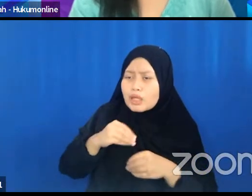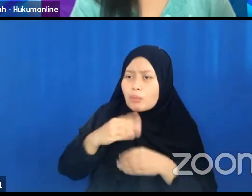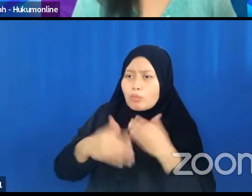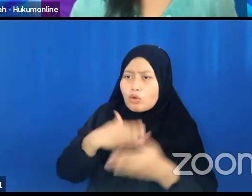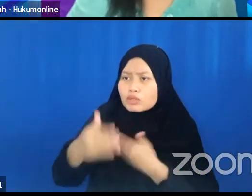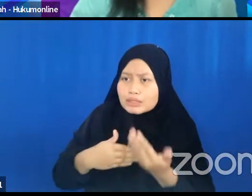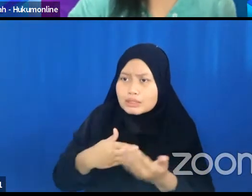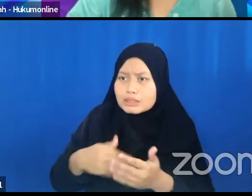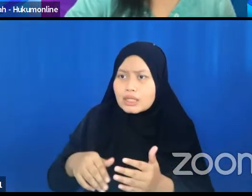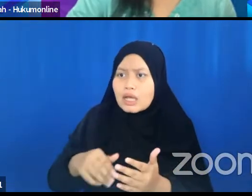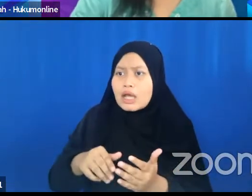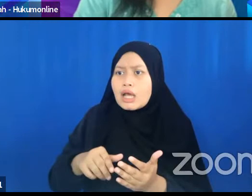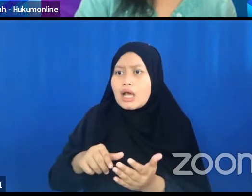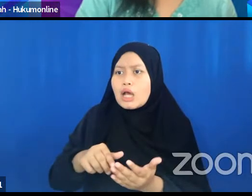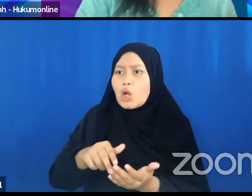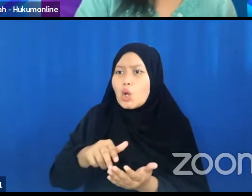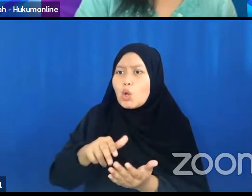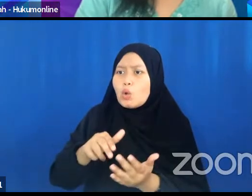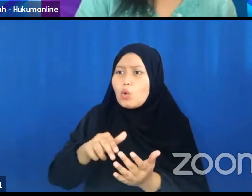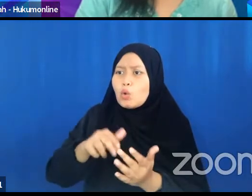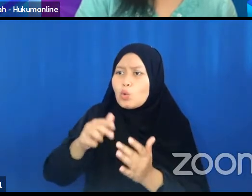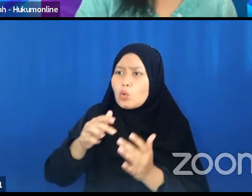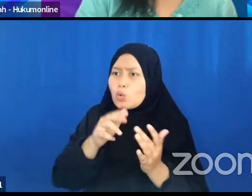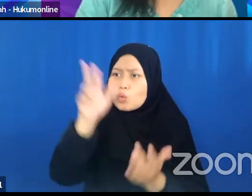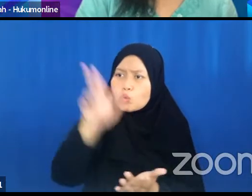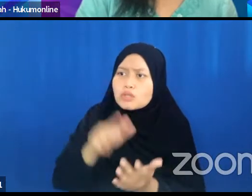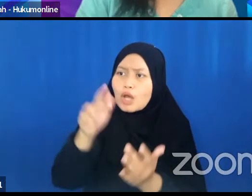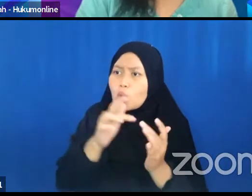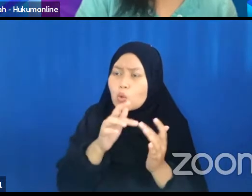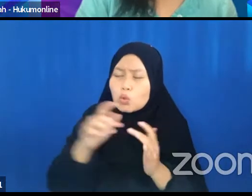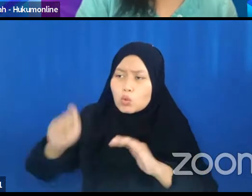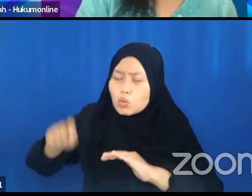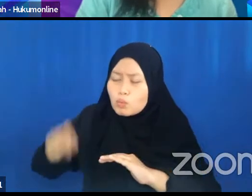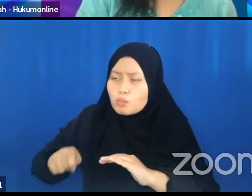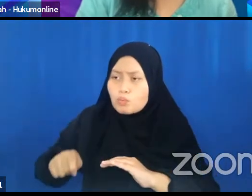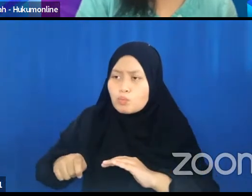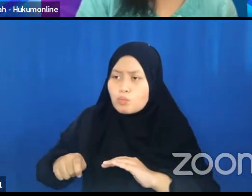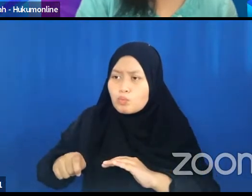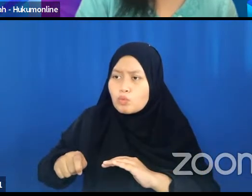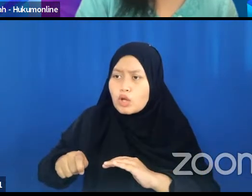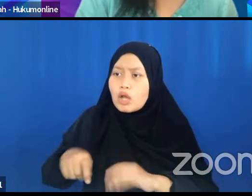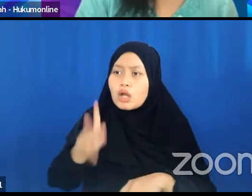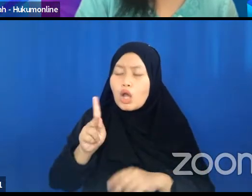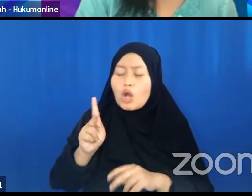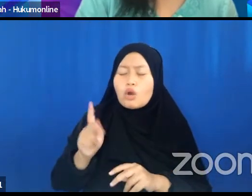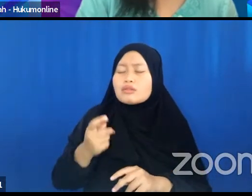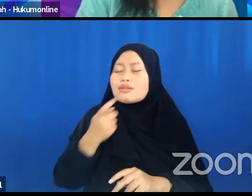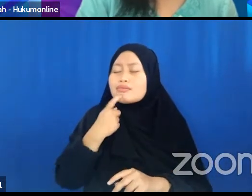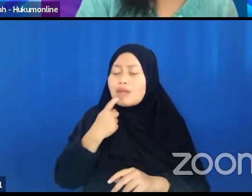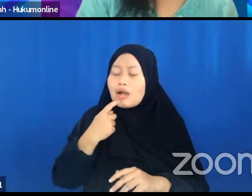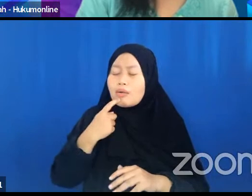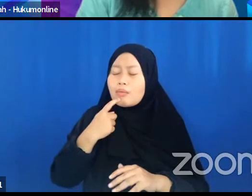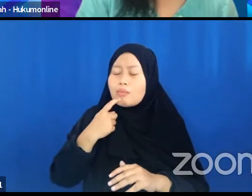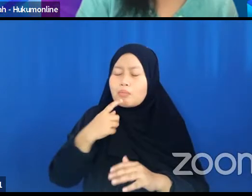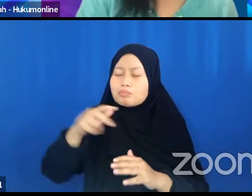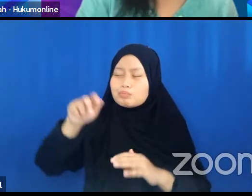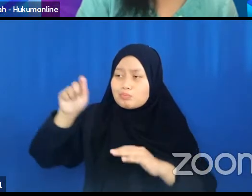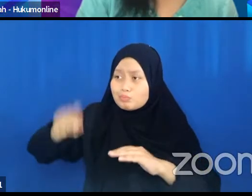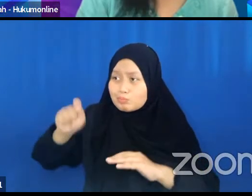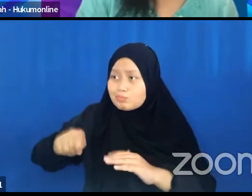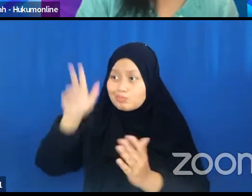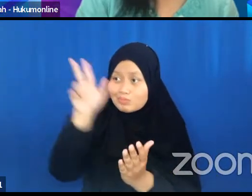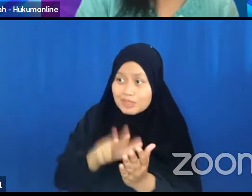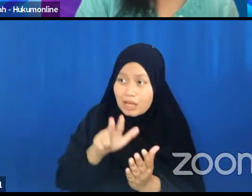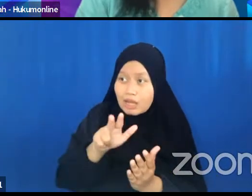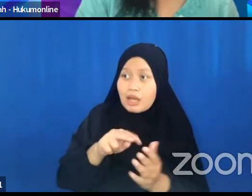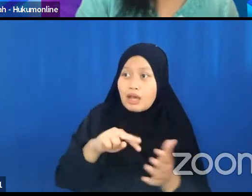Kenapa kita bisa Blend secara Liga kalau Sara ligan berarti kemungkinan besar ada persetujuannya nah ketika mendapatkan persetujuan